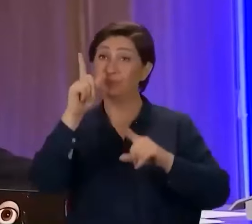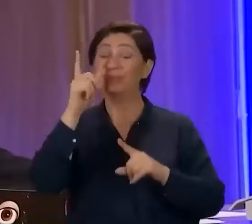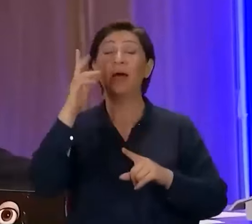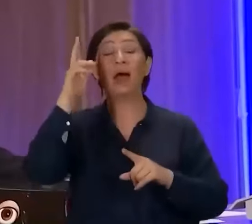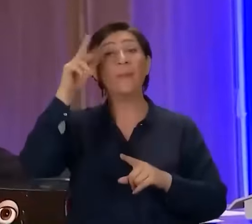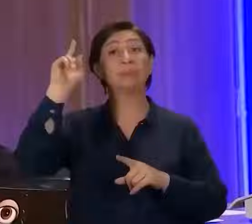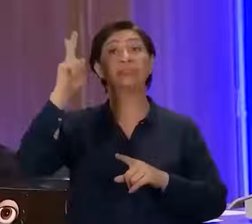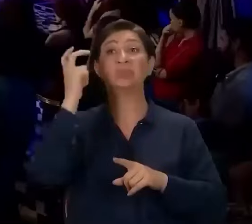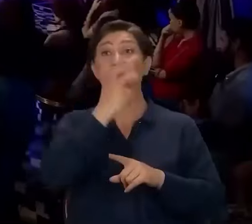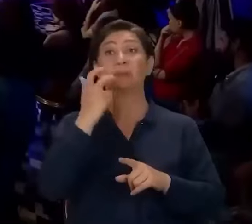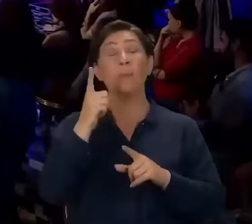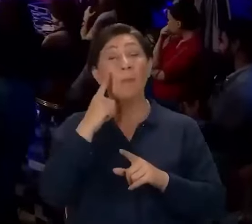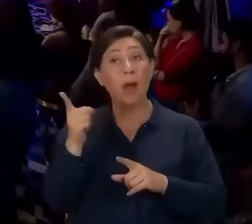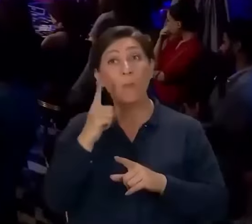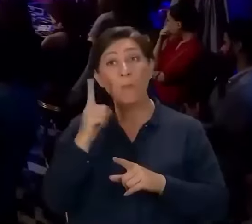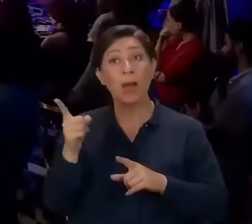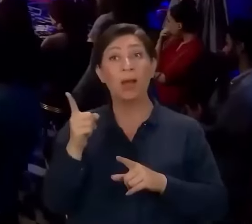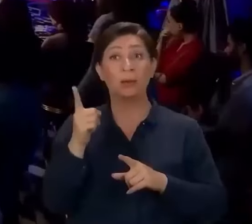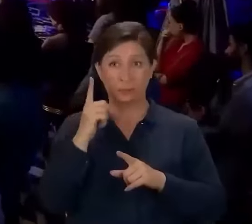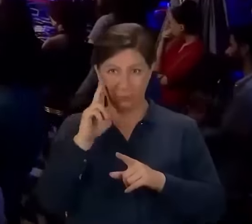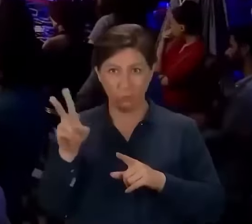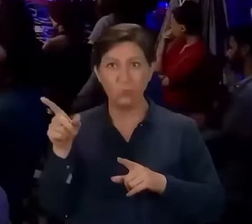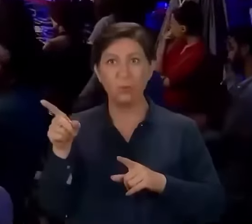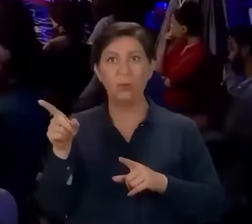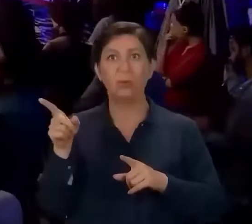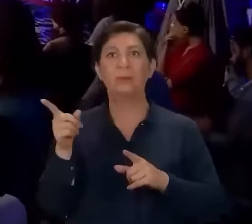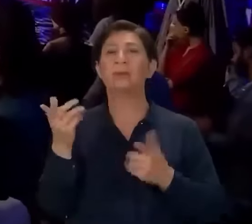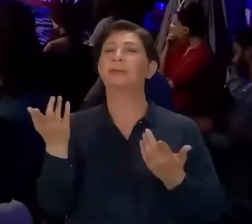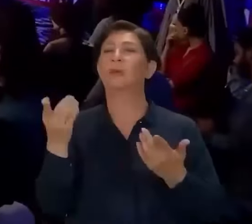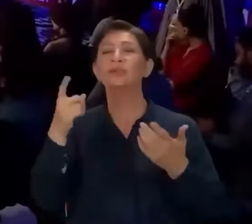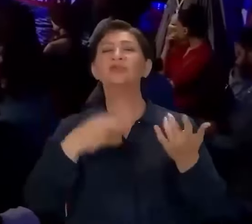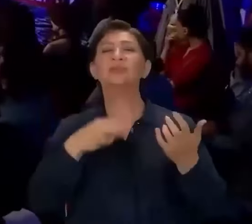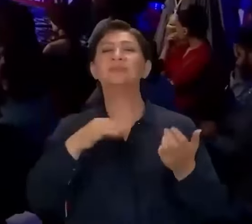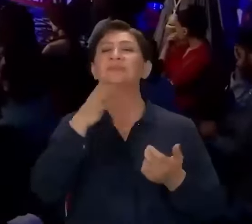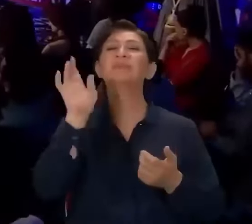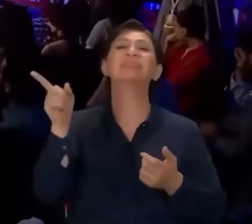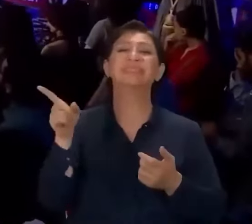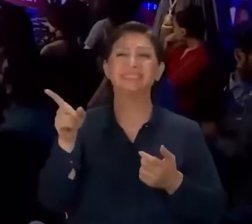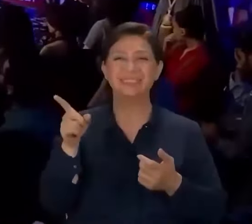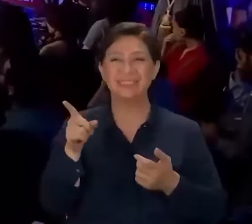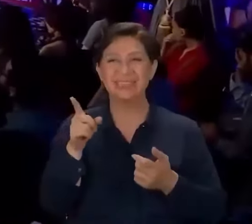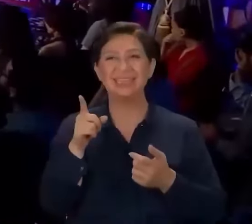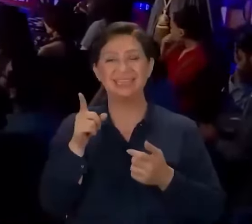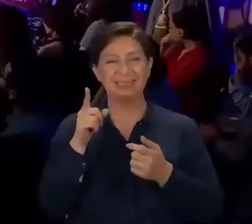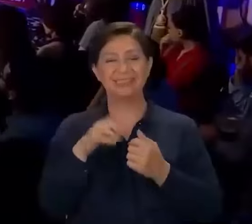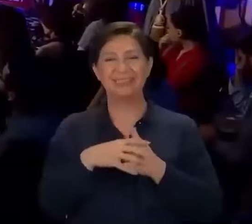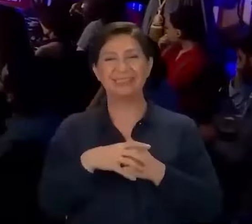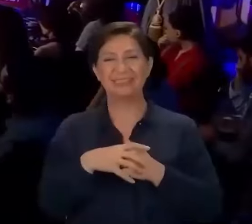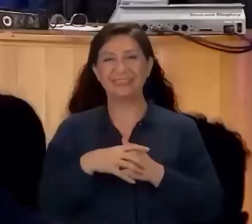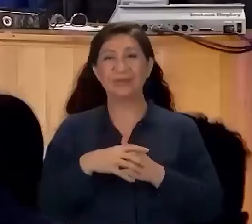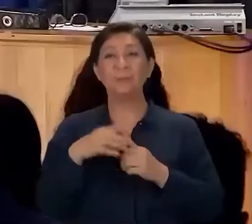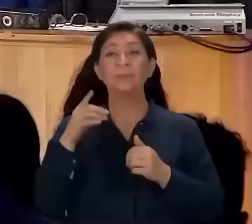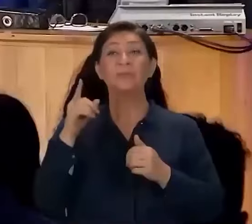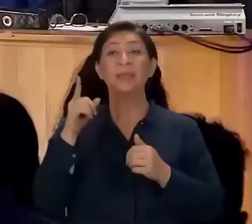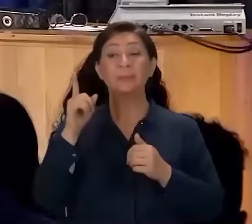bak öyle ya, bir şey? Bak ha? Ya. Ha? Olmaz mı? Konuştun mu bunu? Var mı sizde? Önce... Ama onlar çalmazlar öyle şeyler. Bunlar hem... Tüyo mu verdi? Hem rakçı hem blues.